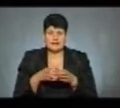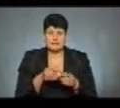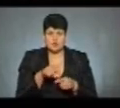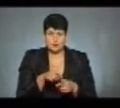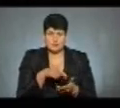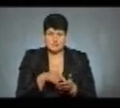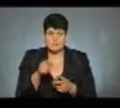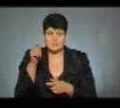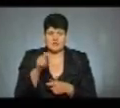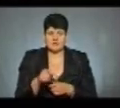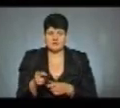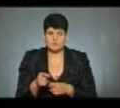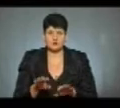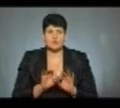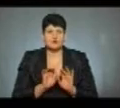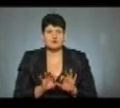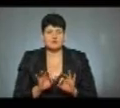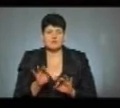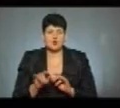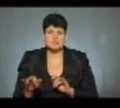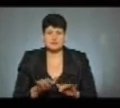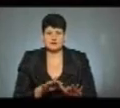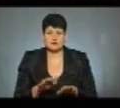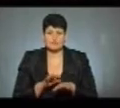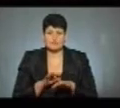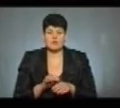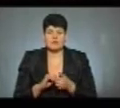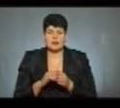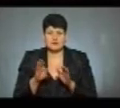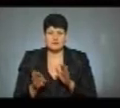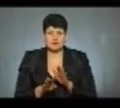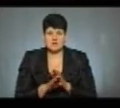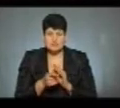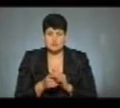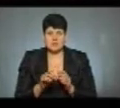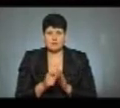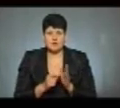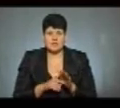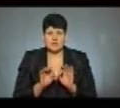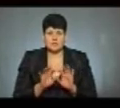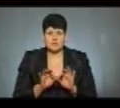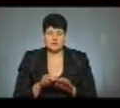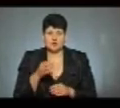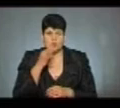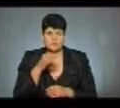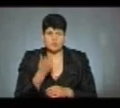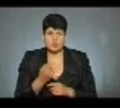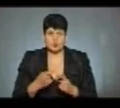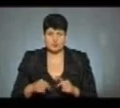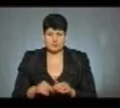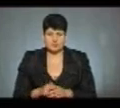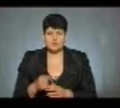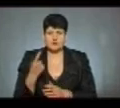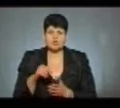міста приїхала до Тернополя, щоб розповісти про заходи, які проводили в Кам'янець-Подільському, та поділитися досвідом їхньої організації.